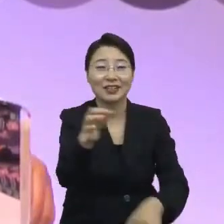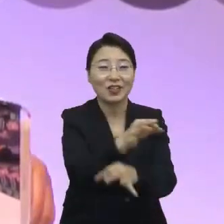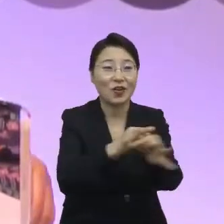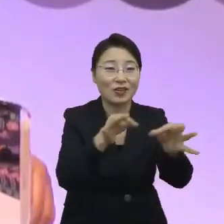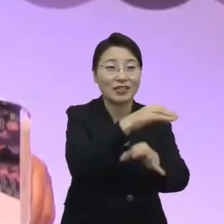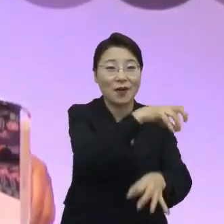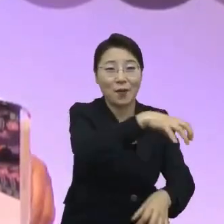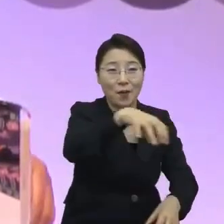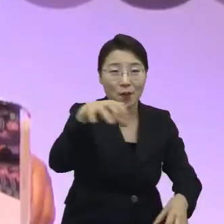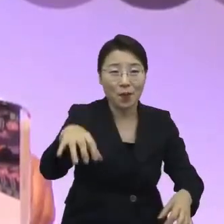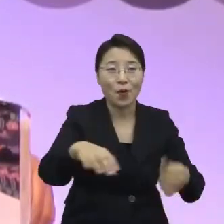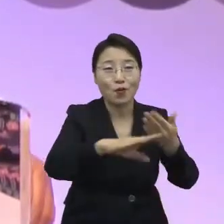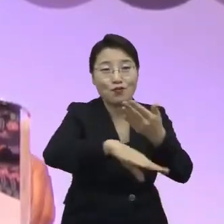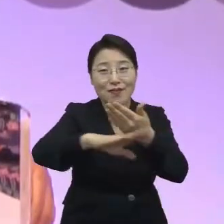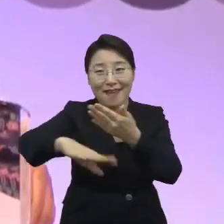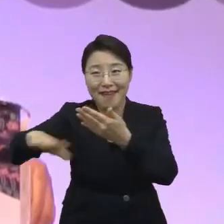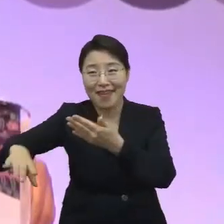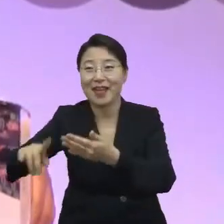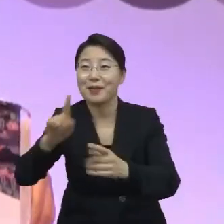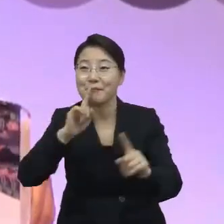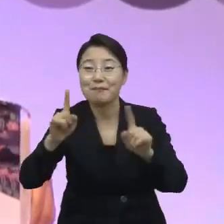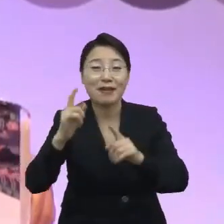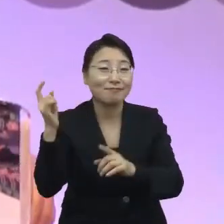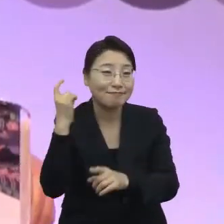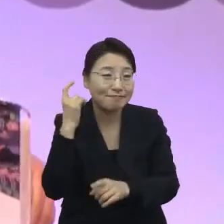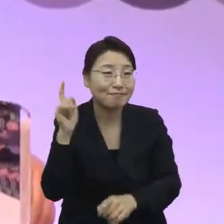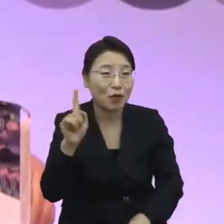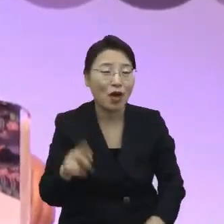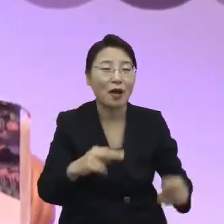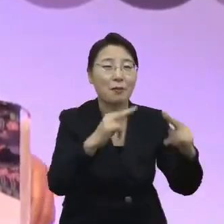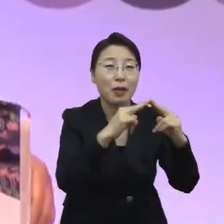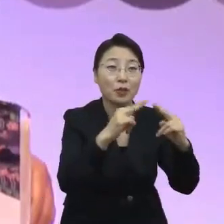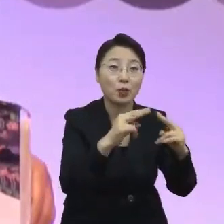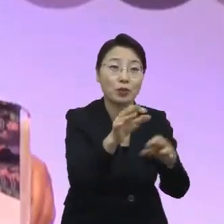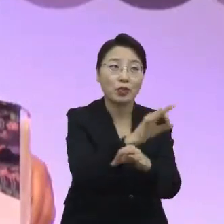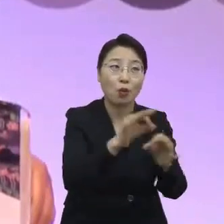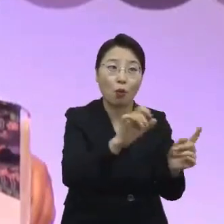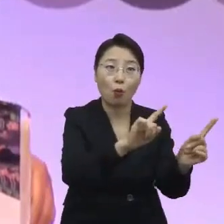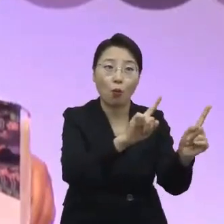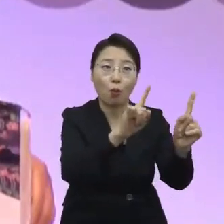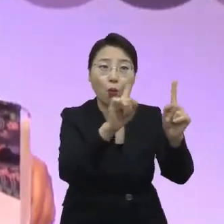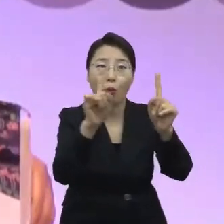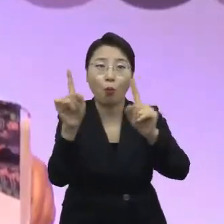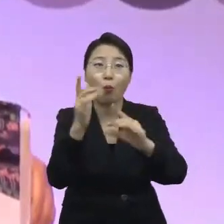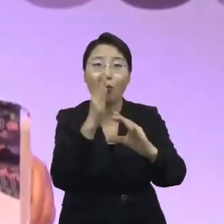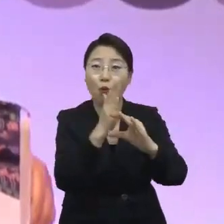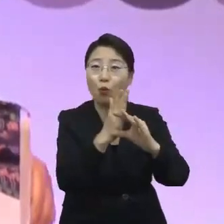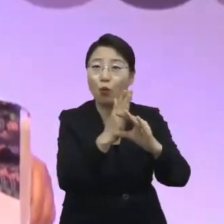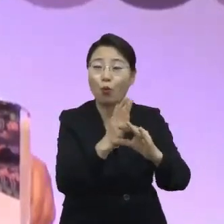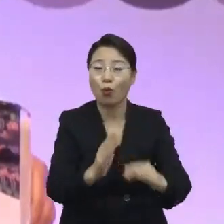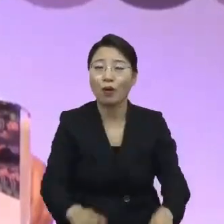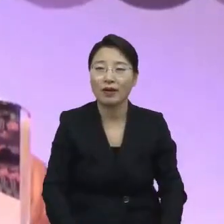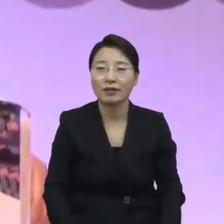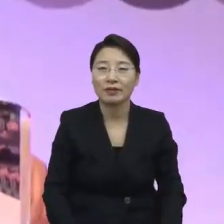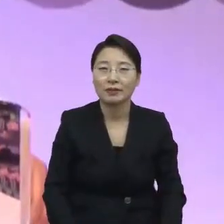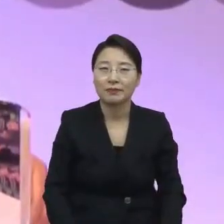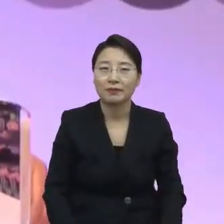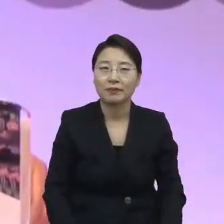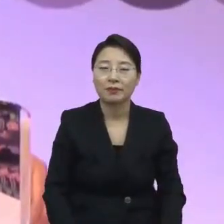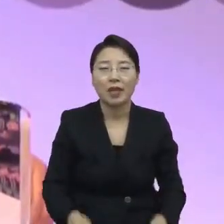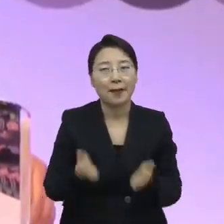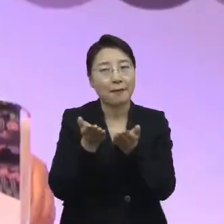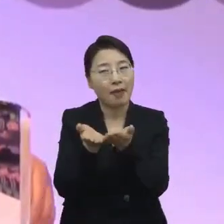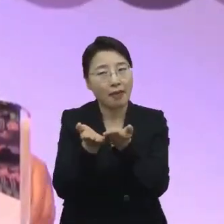경제부처에 있는 후배들 얘기를 들어보니까 반도체 경기도 지금 살아나고 있다고 그러고요. 아마